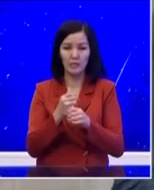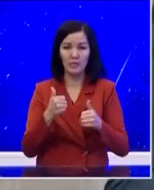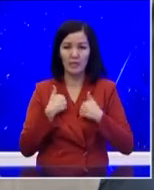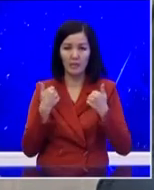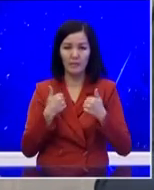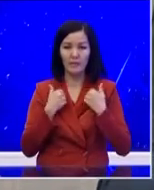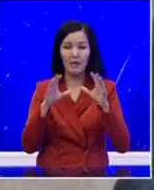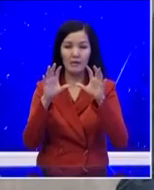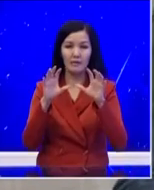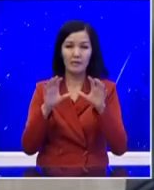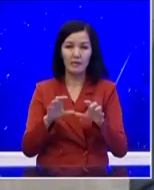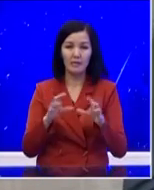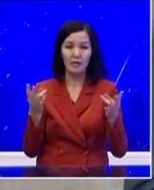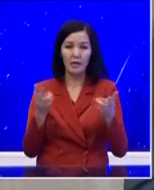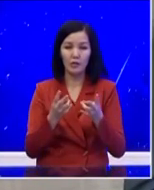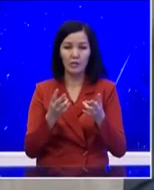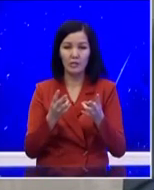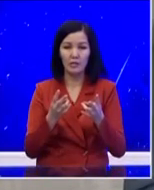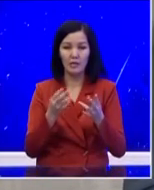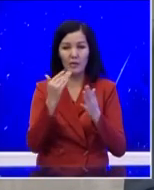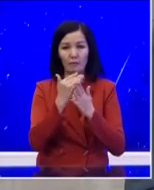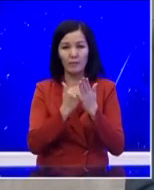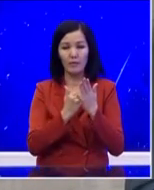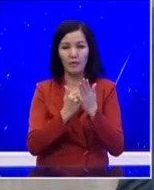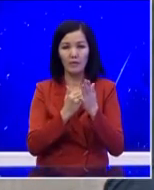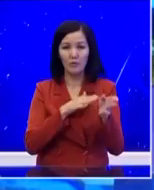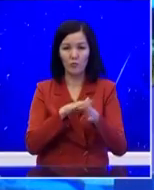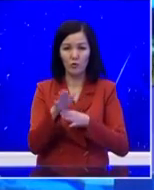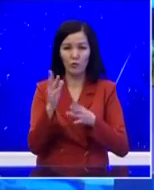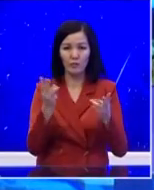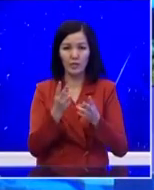Заңның барлық тиісті баптары жұмыс істеу керек.